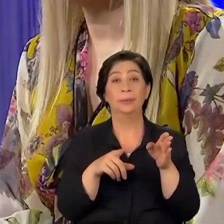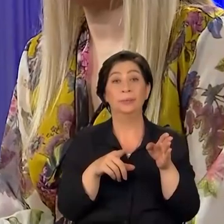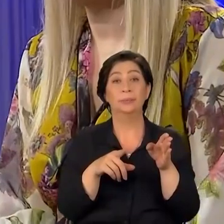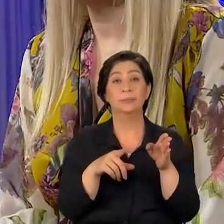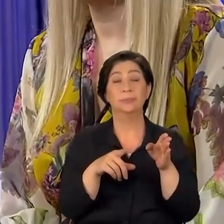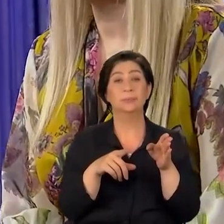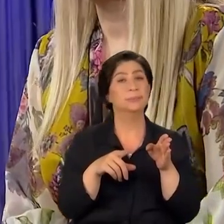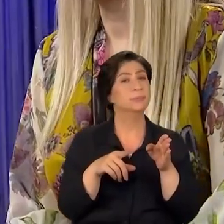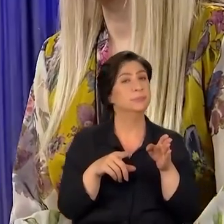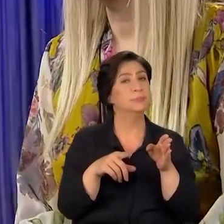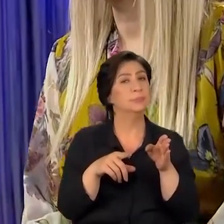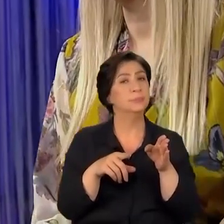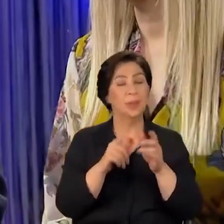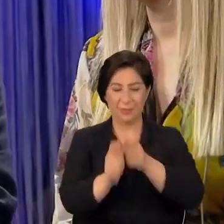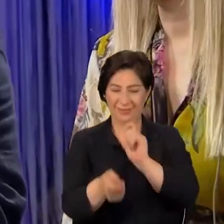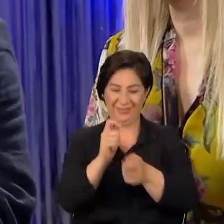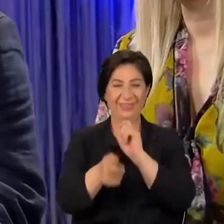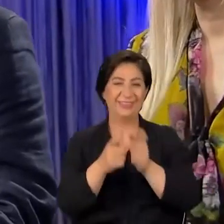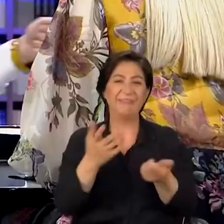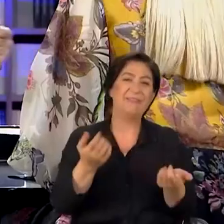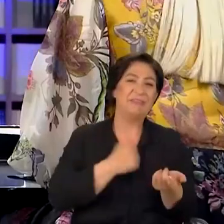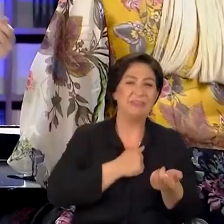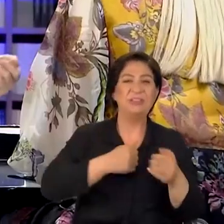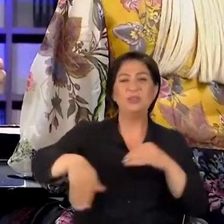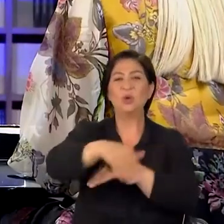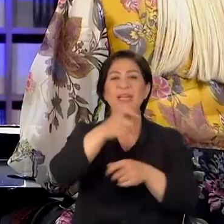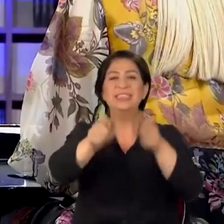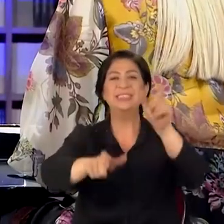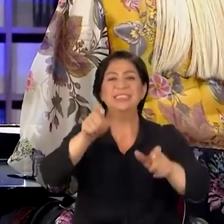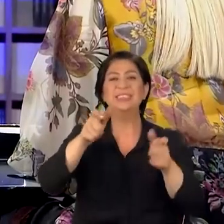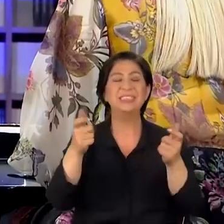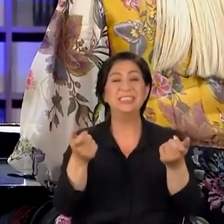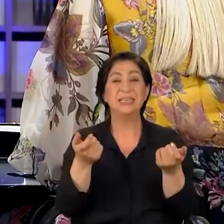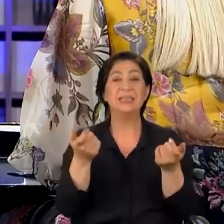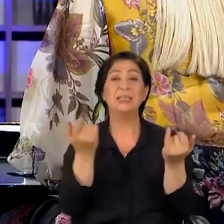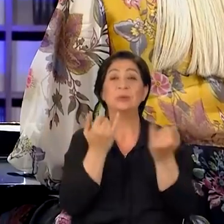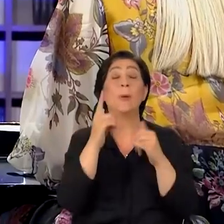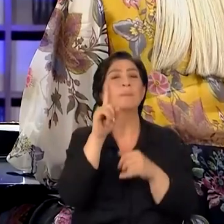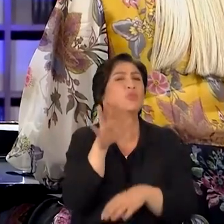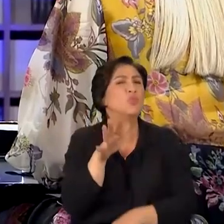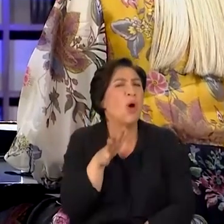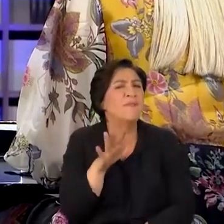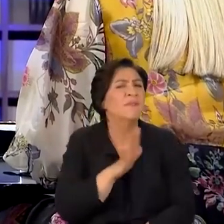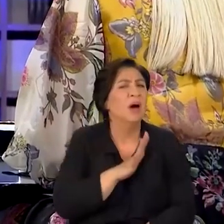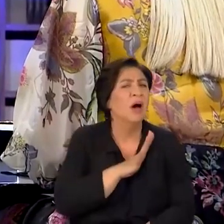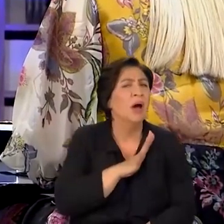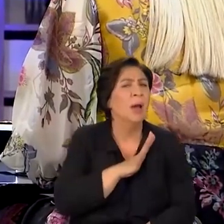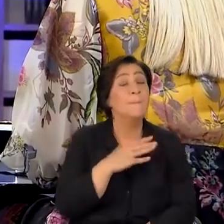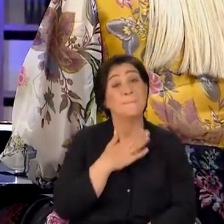oynayanlar, pişpirik oynayanlar ya da sokaktaki işçi bilmem ne çalışmıyor. Fakat bir gariplik var. Gariplik